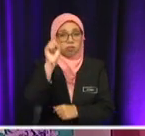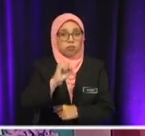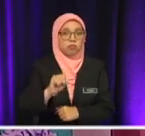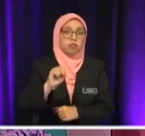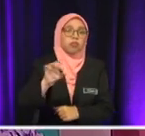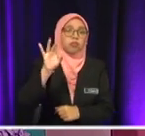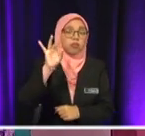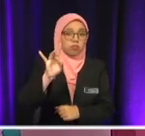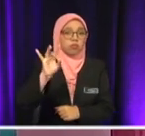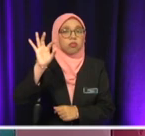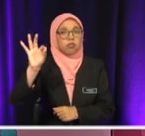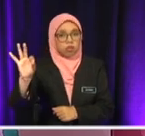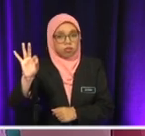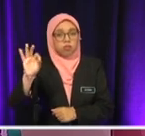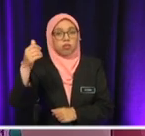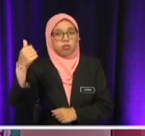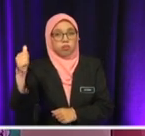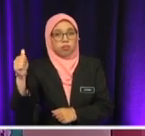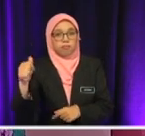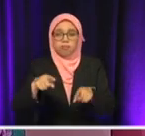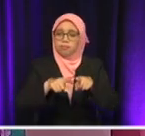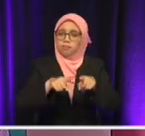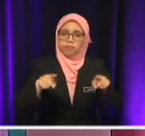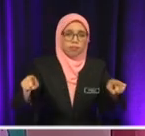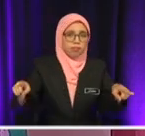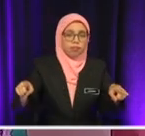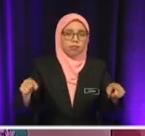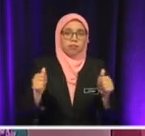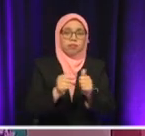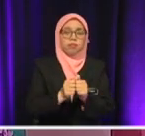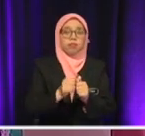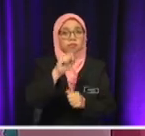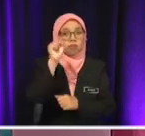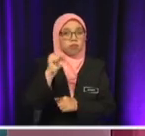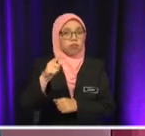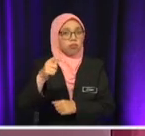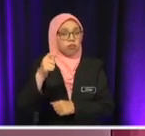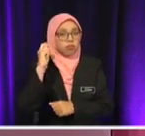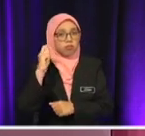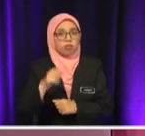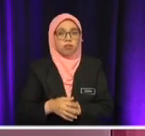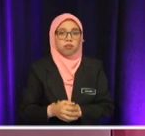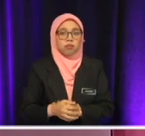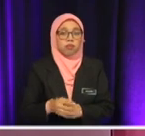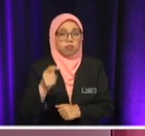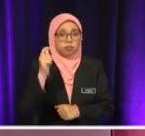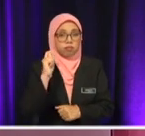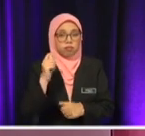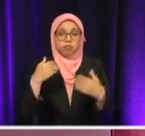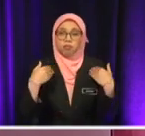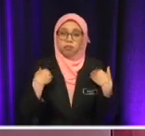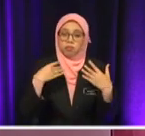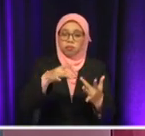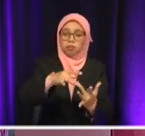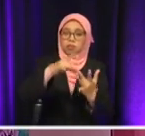dan 10, kamu tengok soalan ni berbeza dengan soalan-soalan tadi. Okey, kalau soalan tadi dia bagi soalan ada pilihan